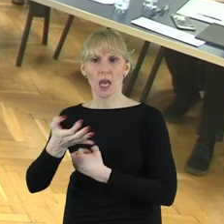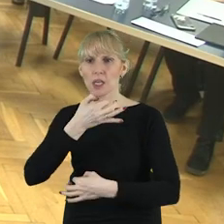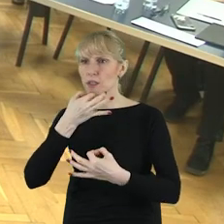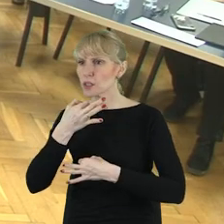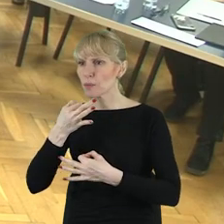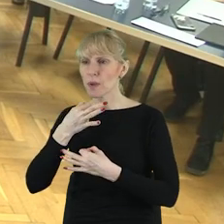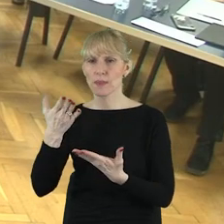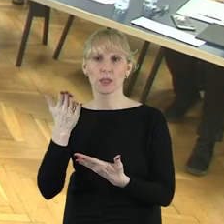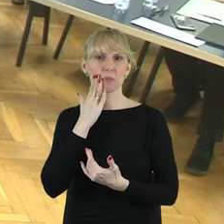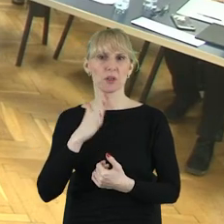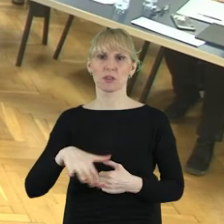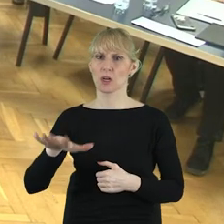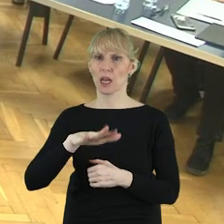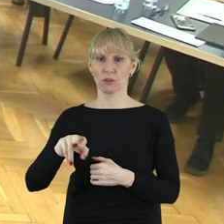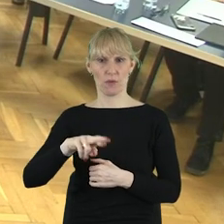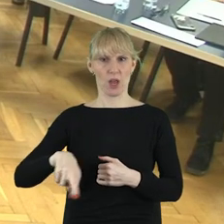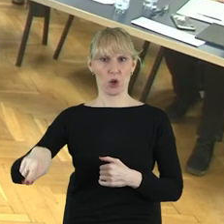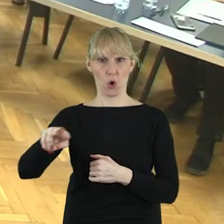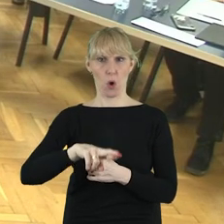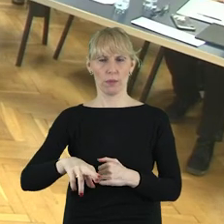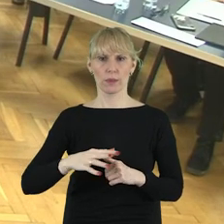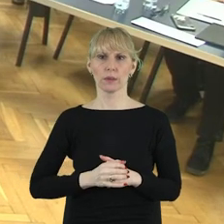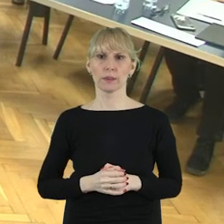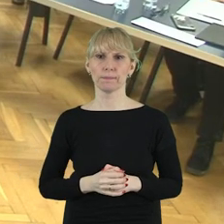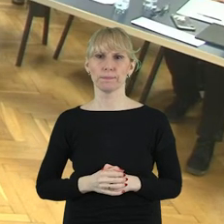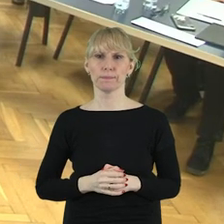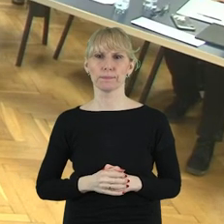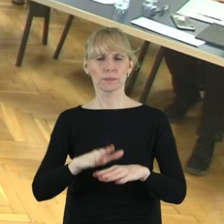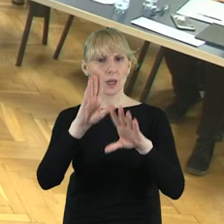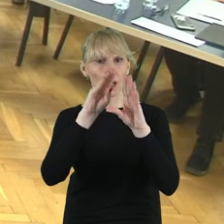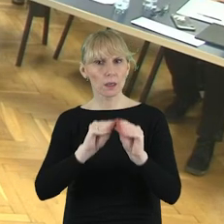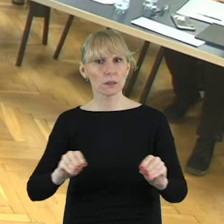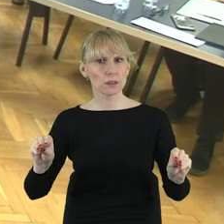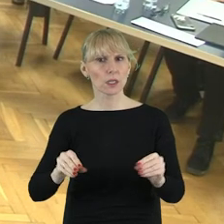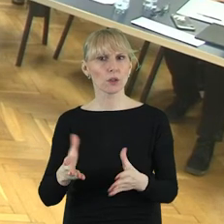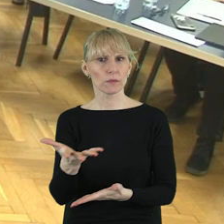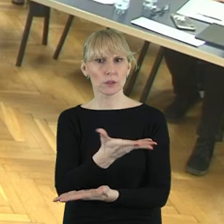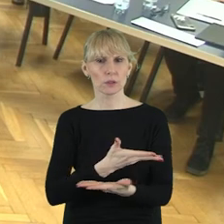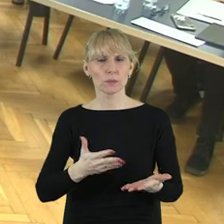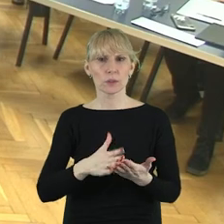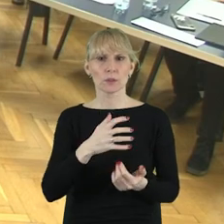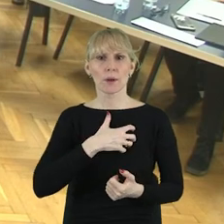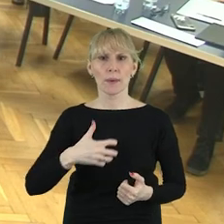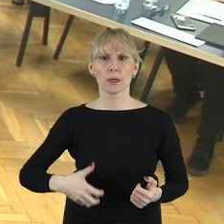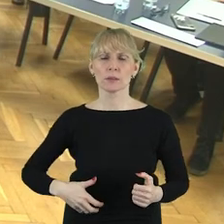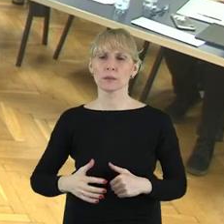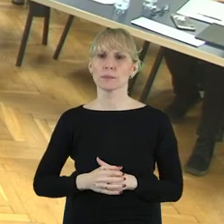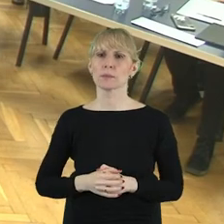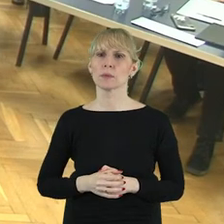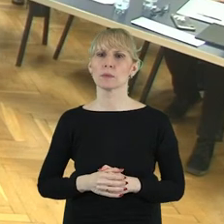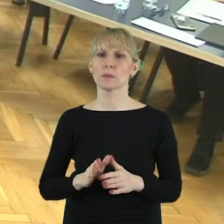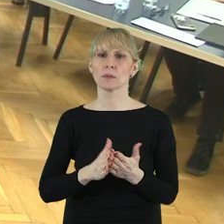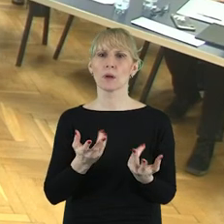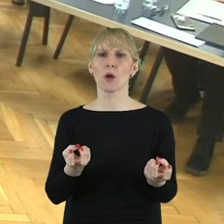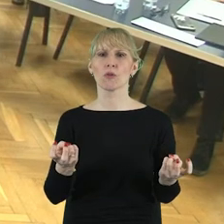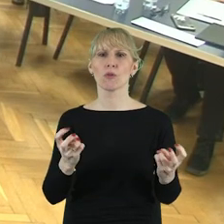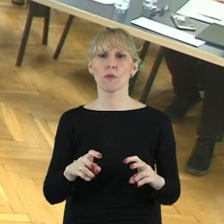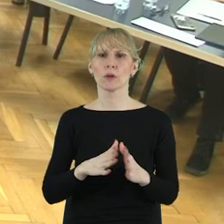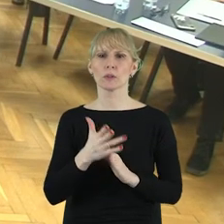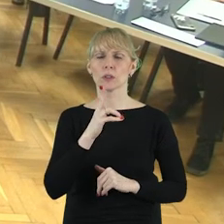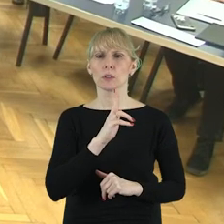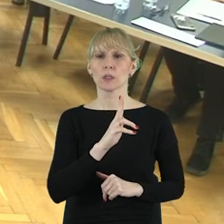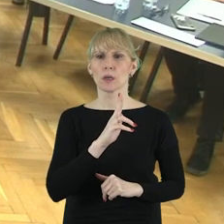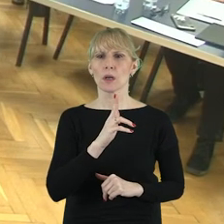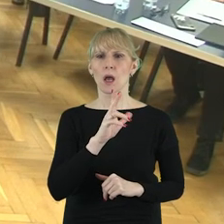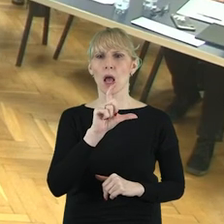lub spytać mieszkańców danego regionu. Szanowna Pani Przewodnicząca, Panie Marszałku, analizując krok po kroku proces tworzenia i